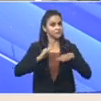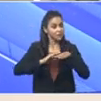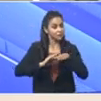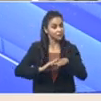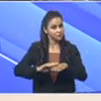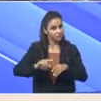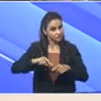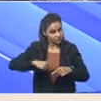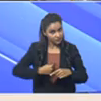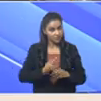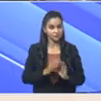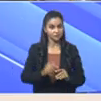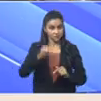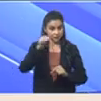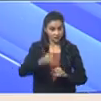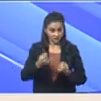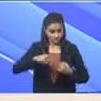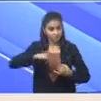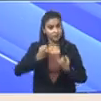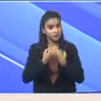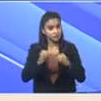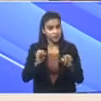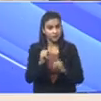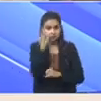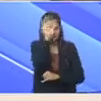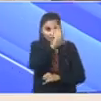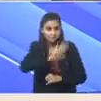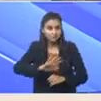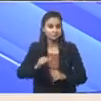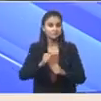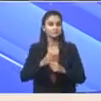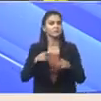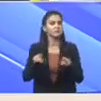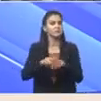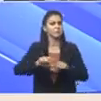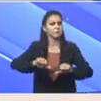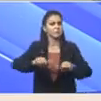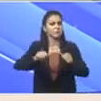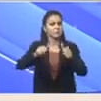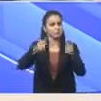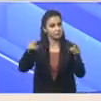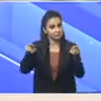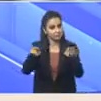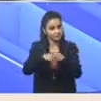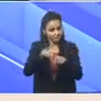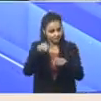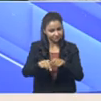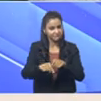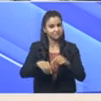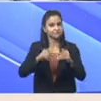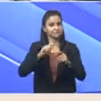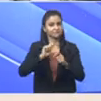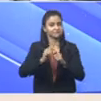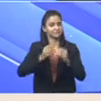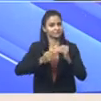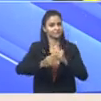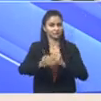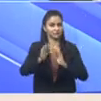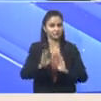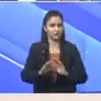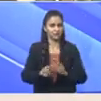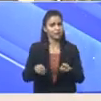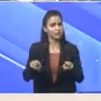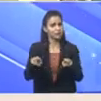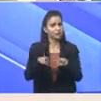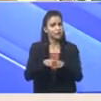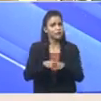आज आत्मनिर्भर भारत अभियान भी सफलता के इसी मंत्र पर चल रहा है। ये